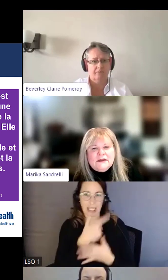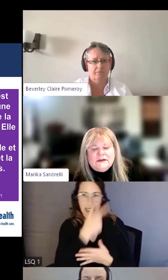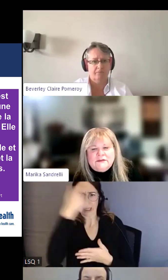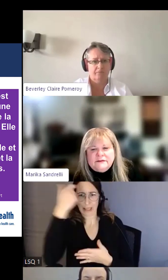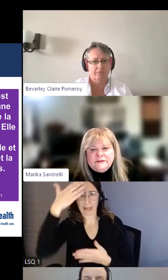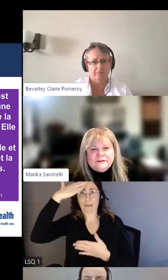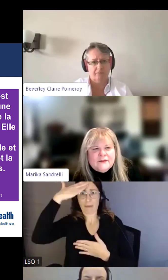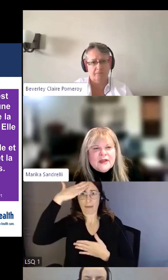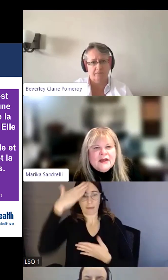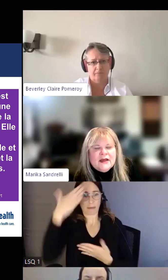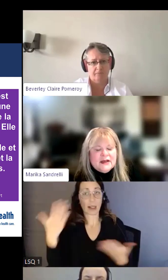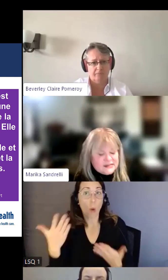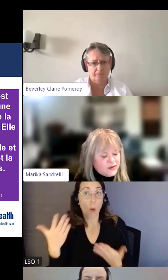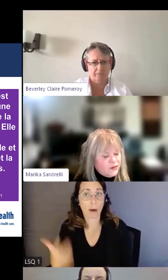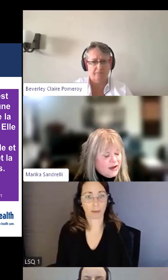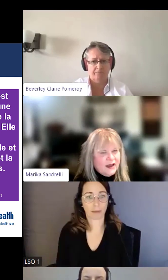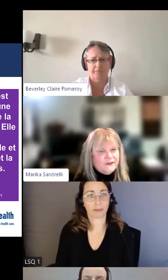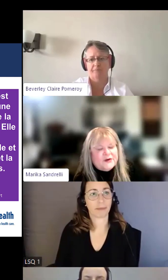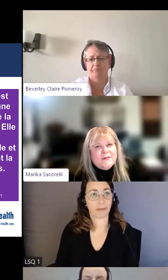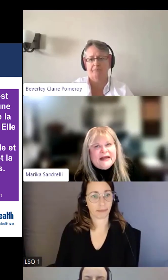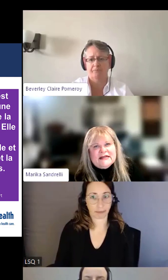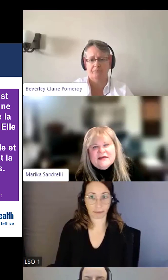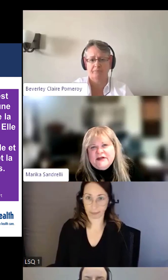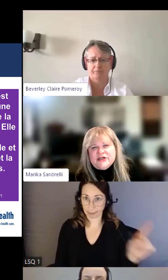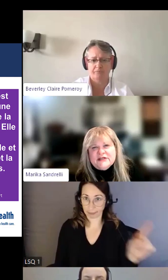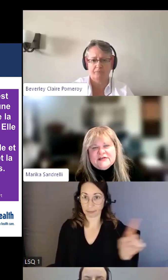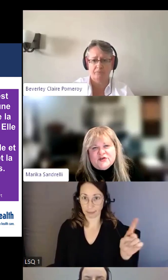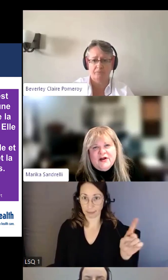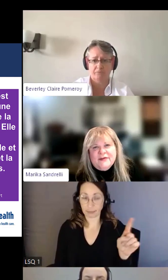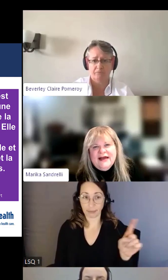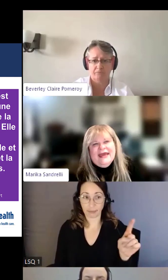Alors, il y a beaucoup de définitions de ce que c'est que le traumatisme.